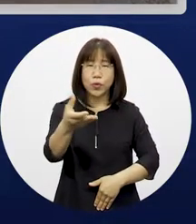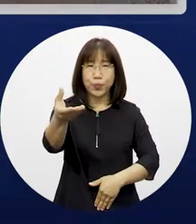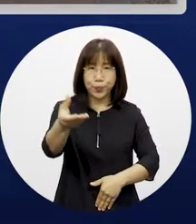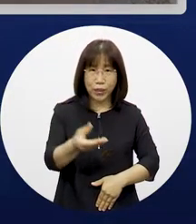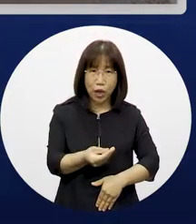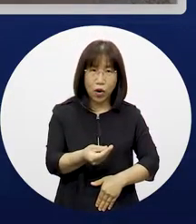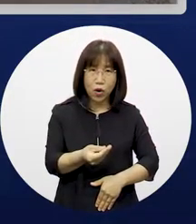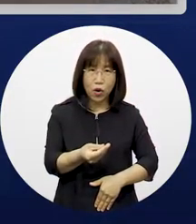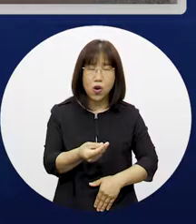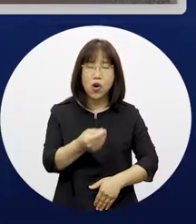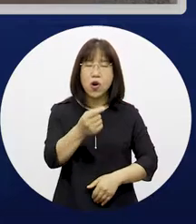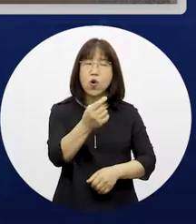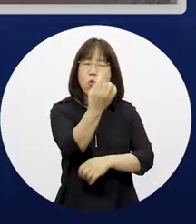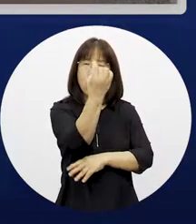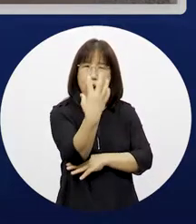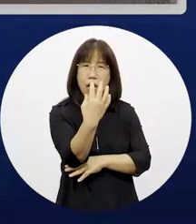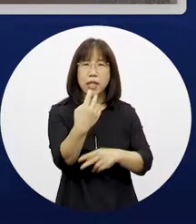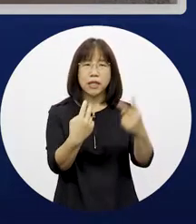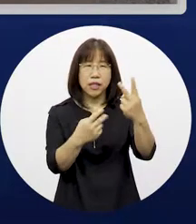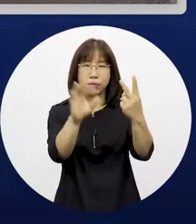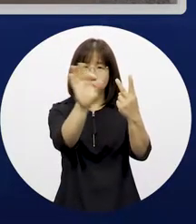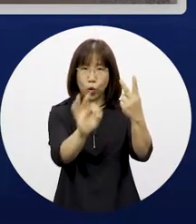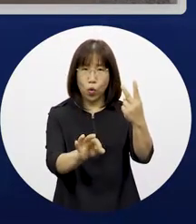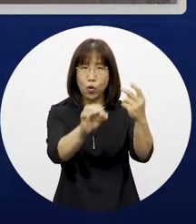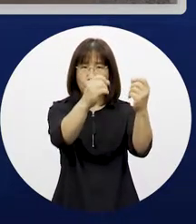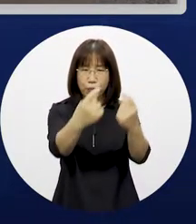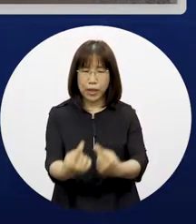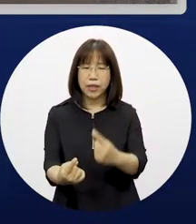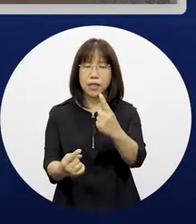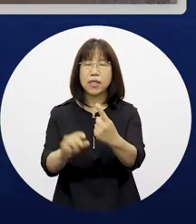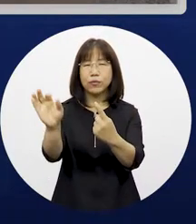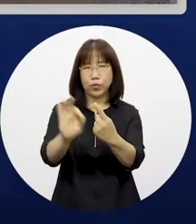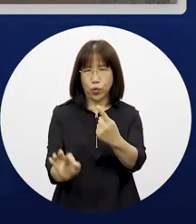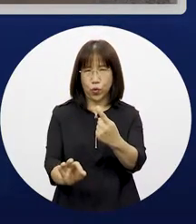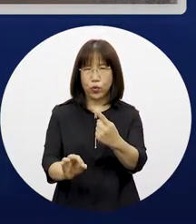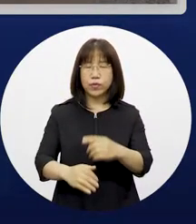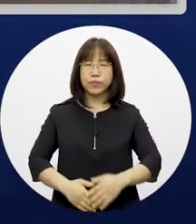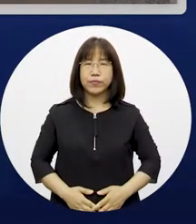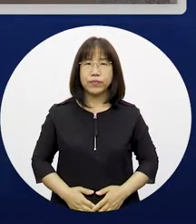보건소 선별진료소는 평일 밤 9시까지 연장 운영하고